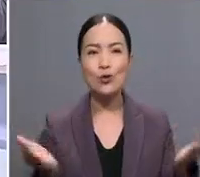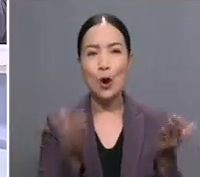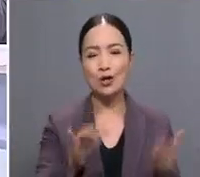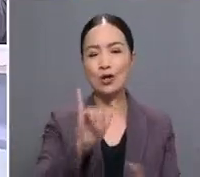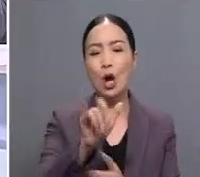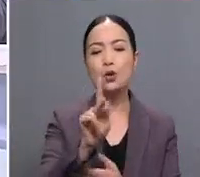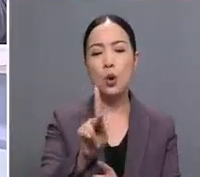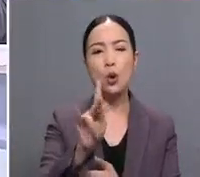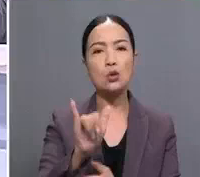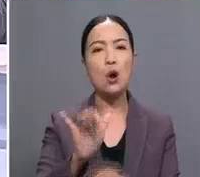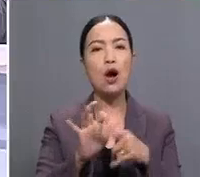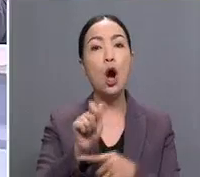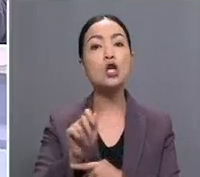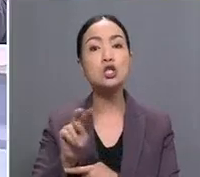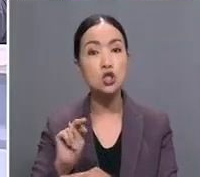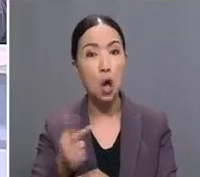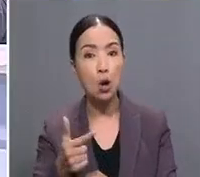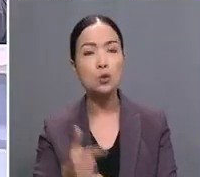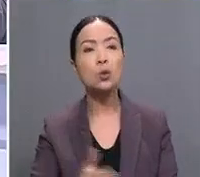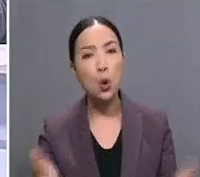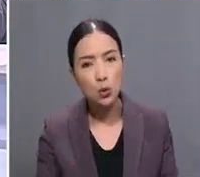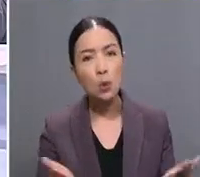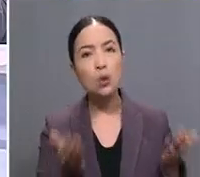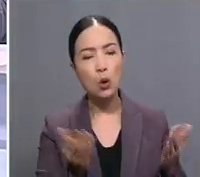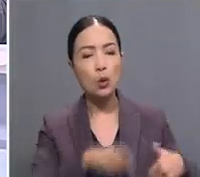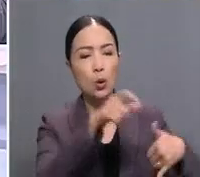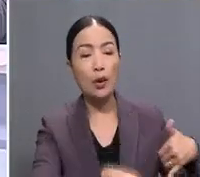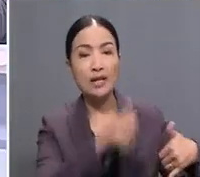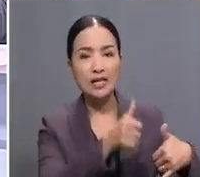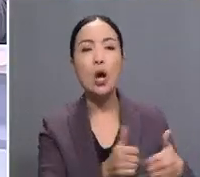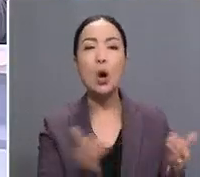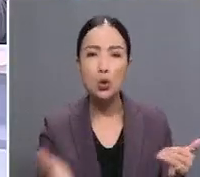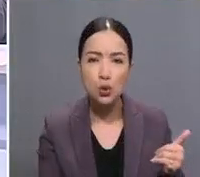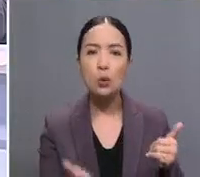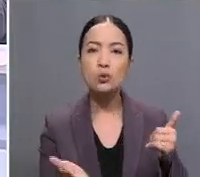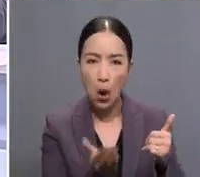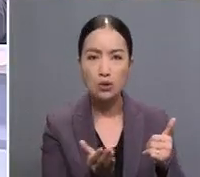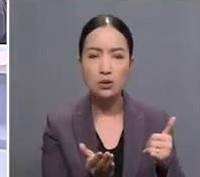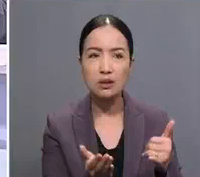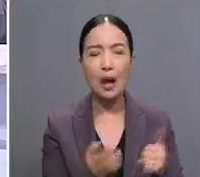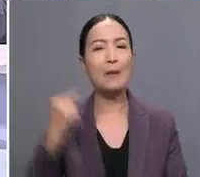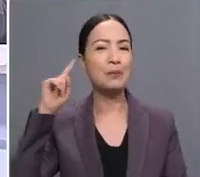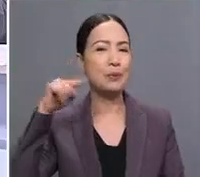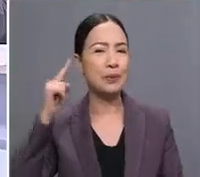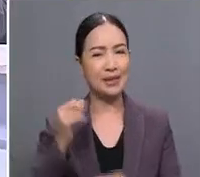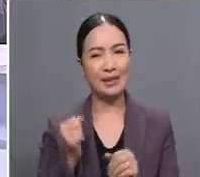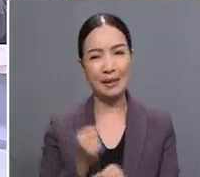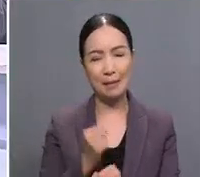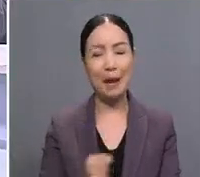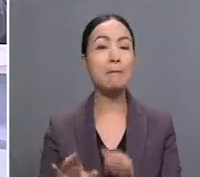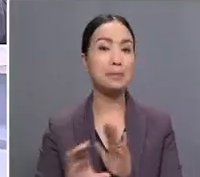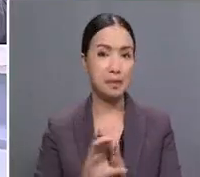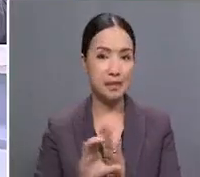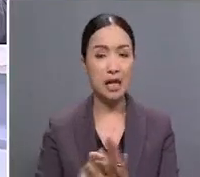ต้องใช้คำว่ายกย่องข้างไม่ออกนะเนี่ยนะครับจะพูดคำว่ายกย่องนึกถึงสาระเสริมนะครับสาวบิ๊กซีระยองนะ